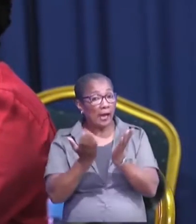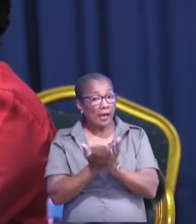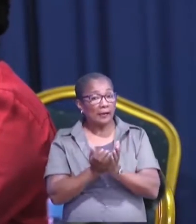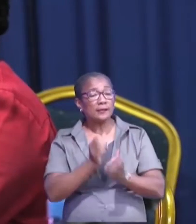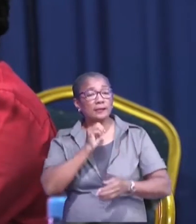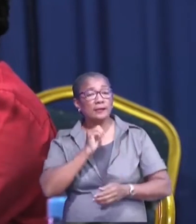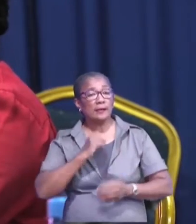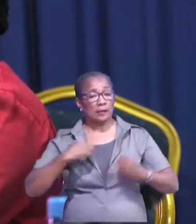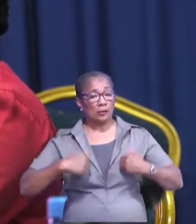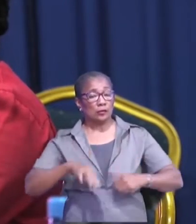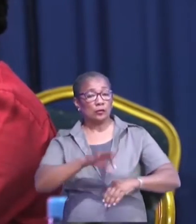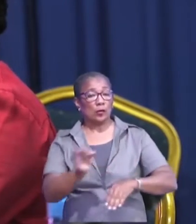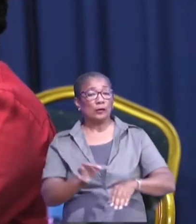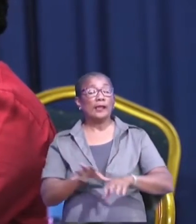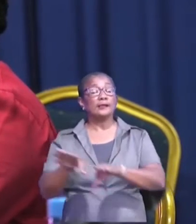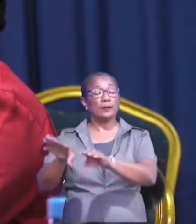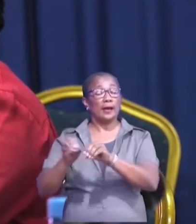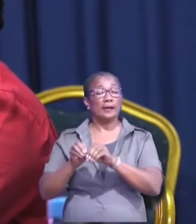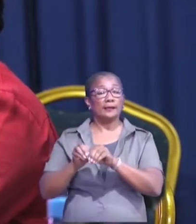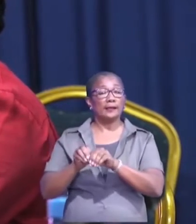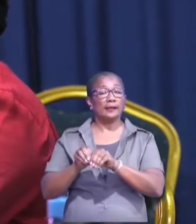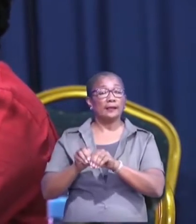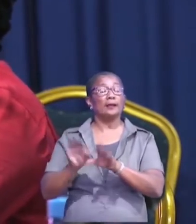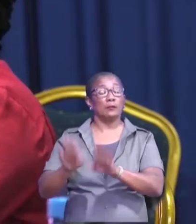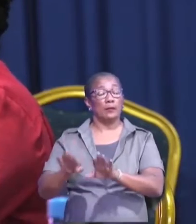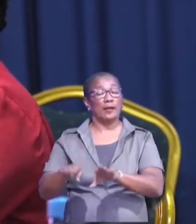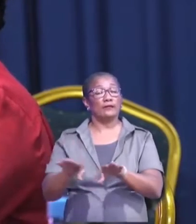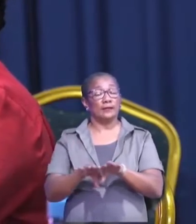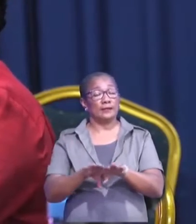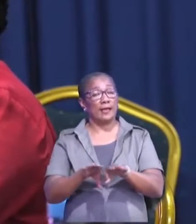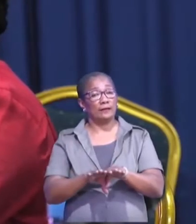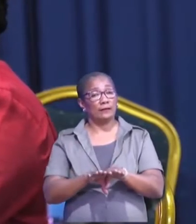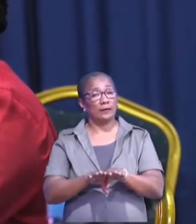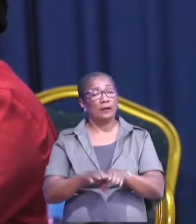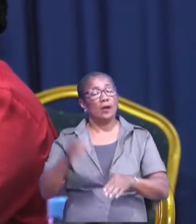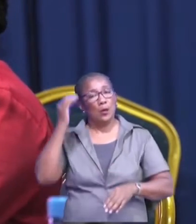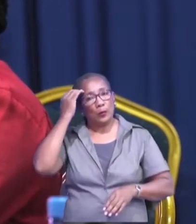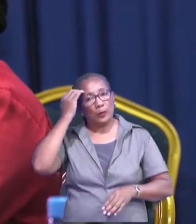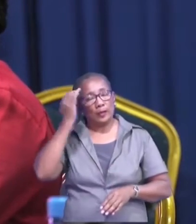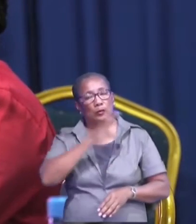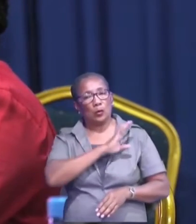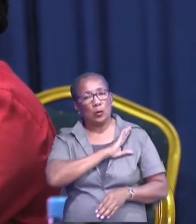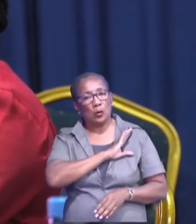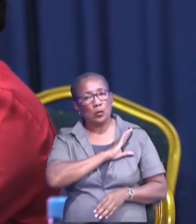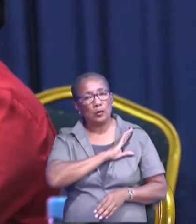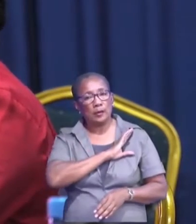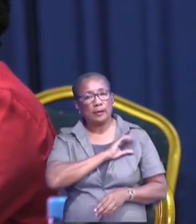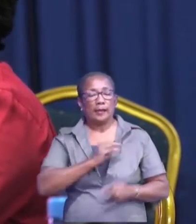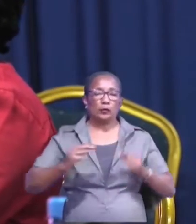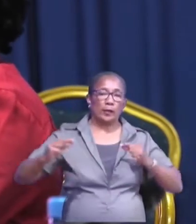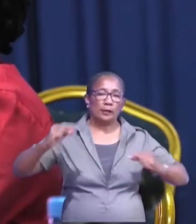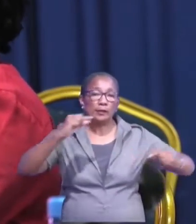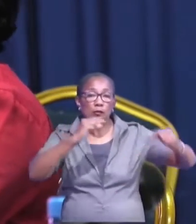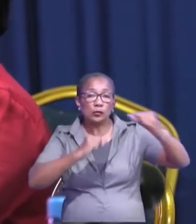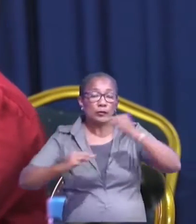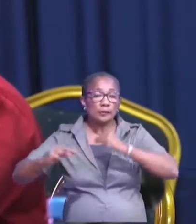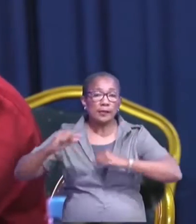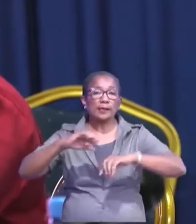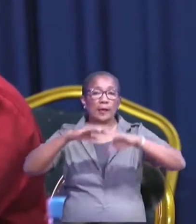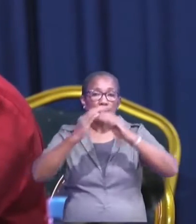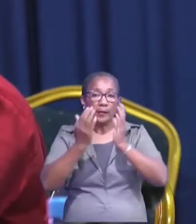de gezondheidsmaatregelen de tang, u sabi taki untaki dat u ubo discussier nanga, alla